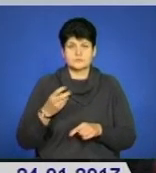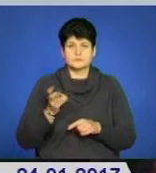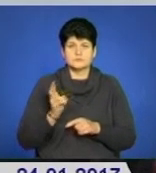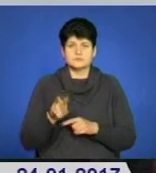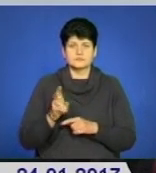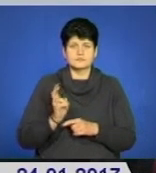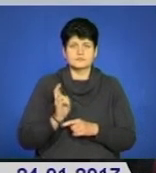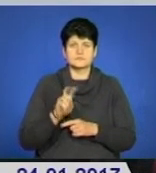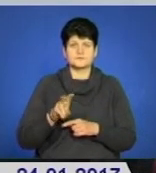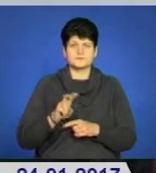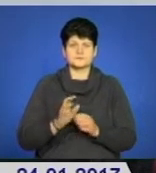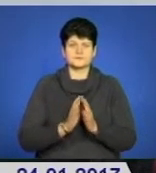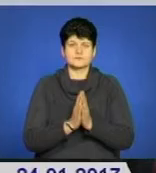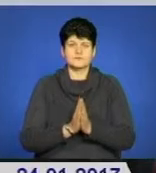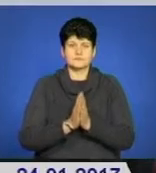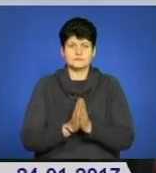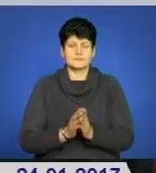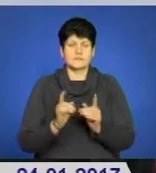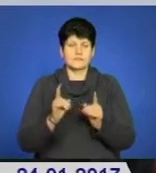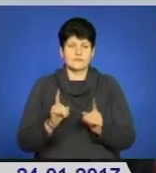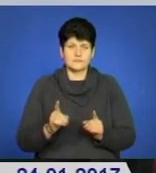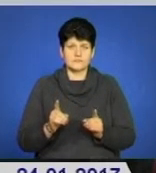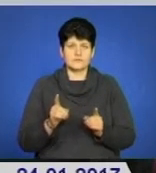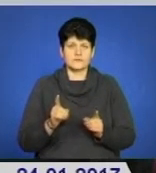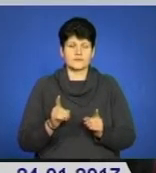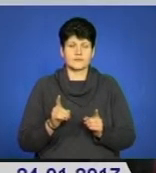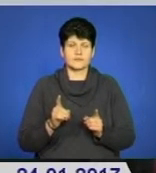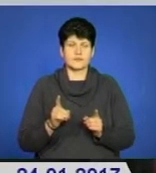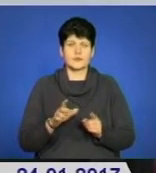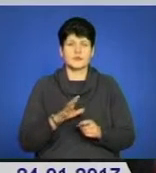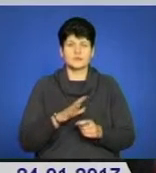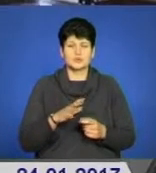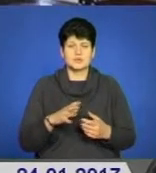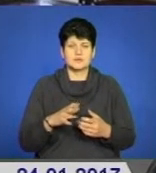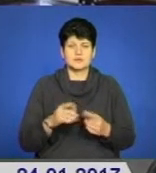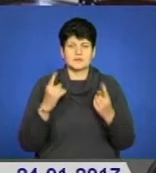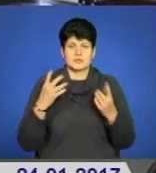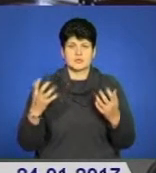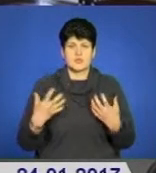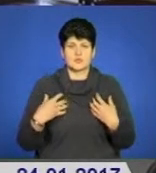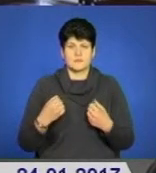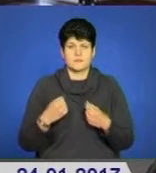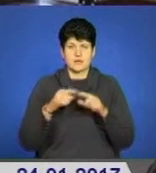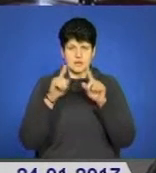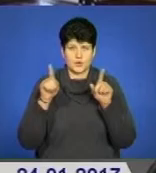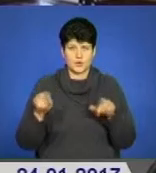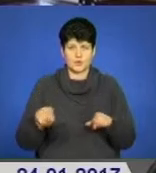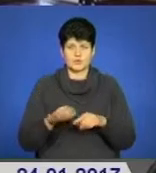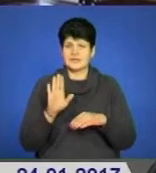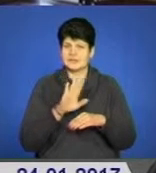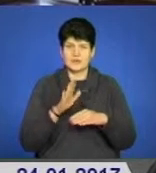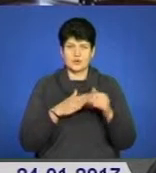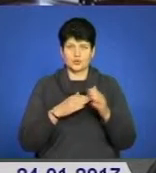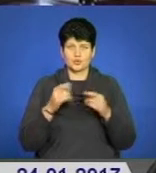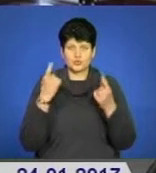відвідували, молились і навіть відбувалися чудесні оздоровлення. Ікона під назвою «Нерукотворний образ